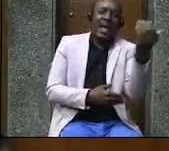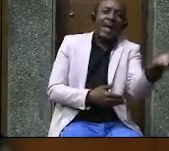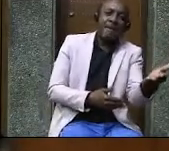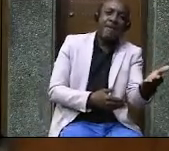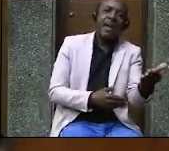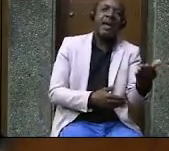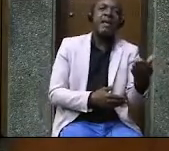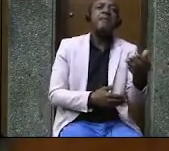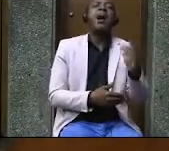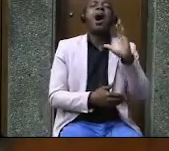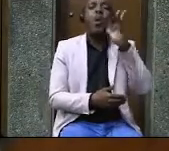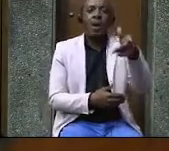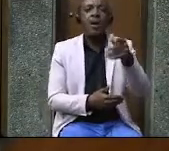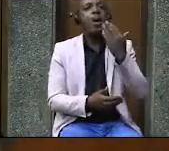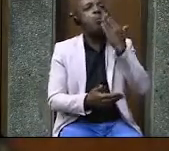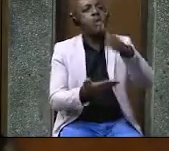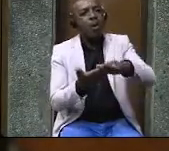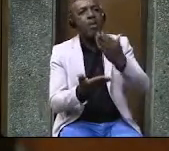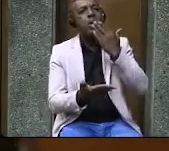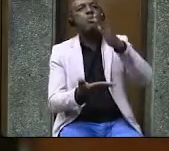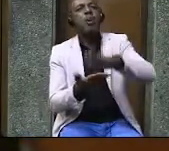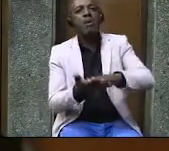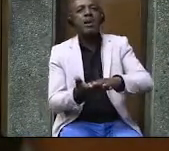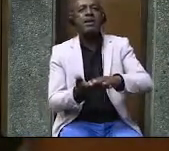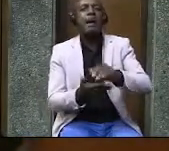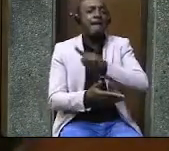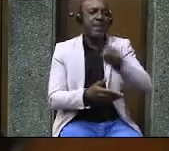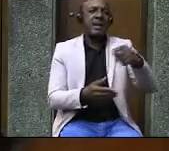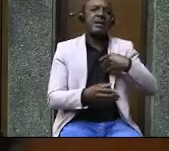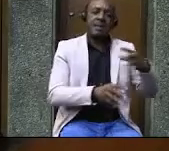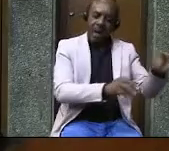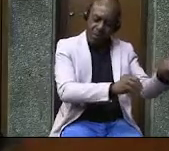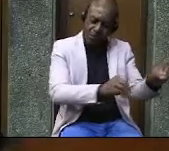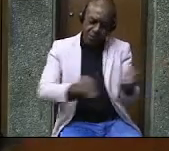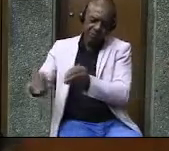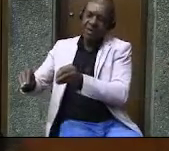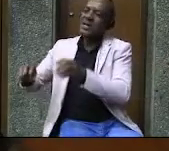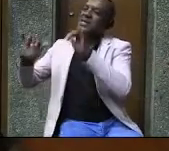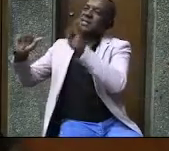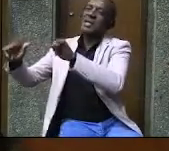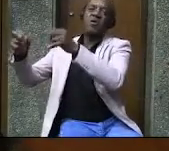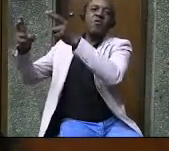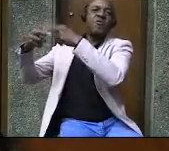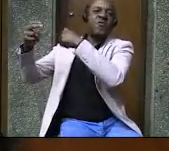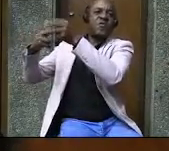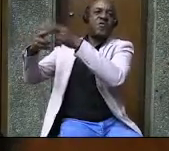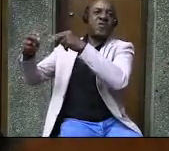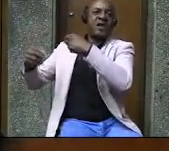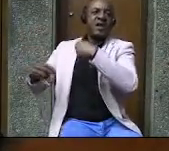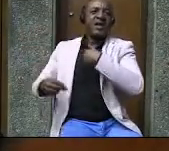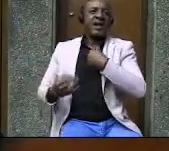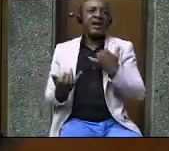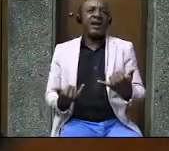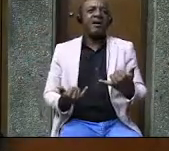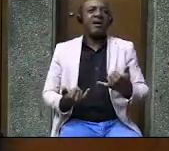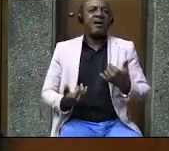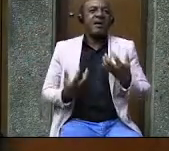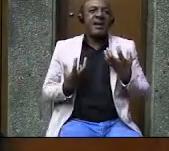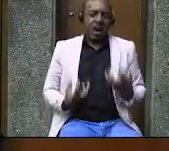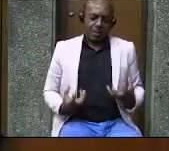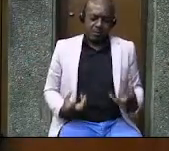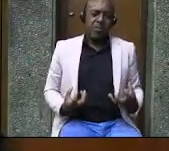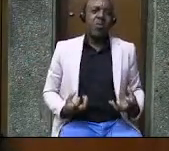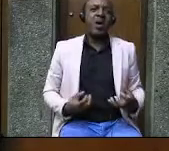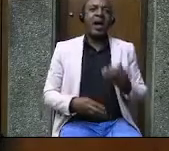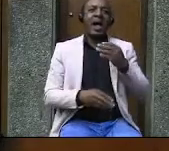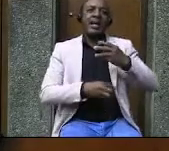list akusiyiyo basithatha basifake emafletini bafake abangani babo ngey'mali ngoba mina ngihluphekile nginganamali ngoba nginamali